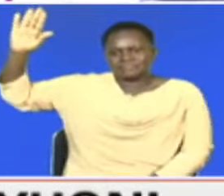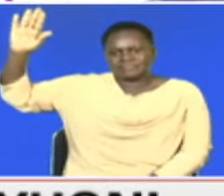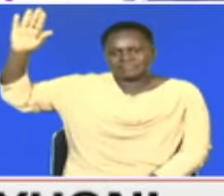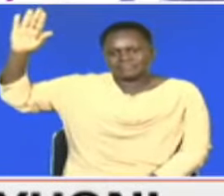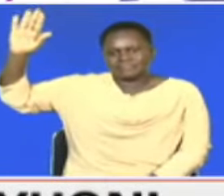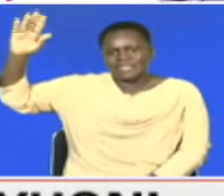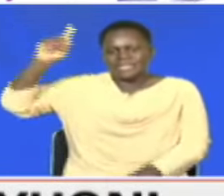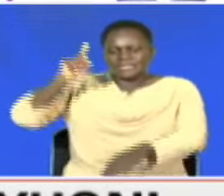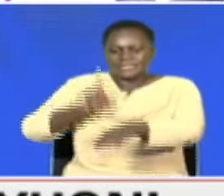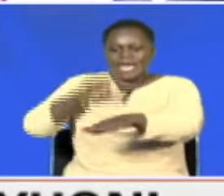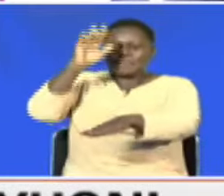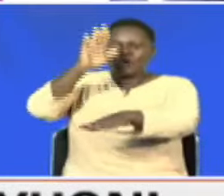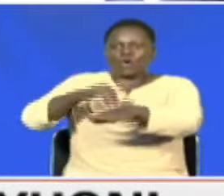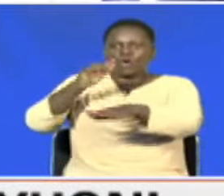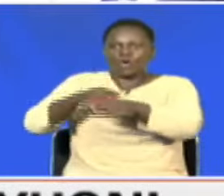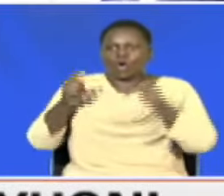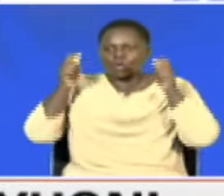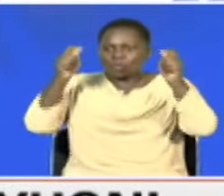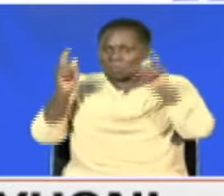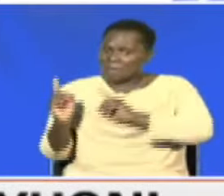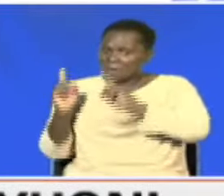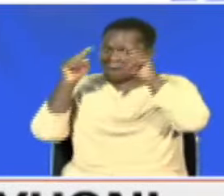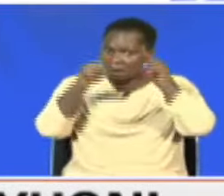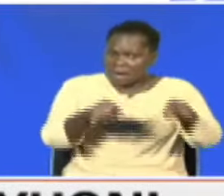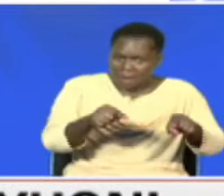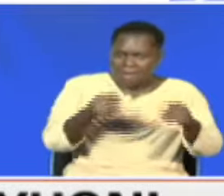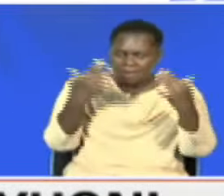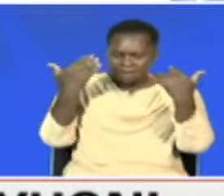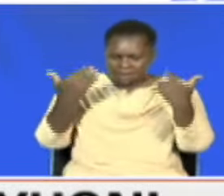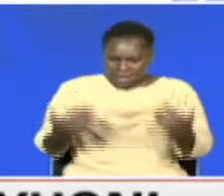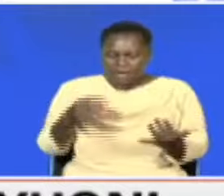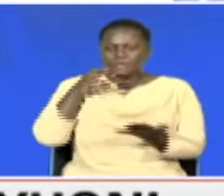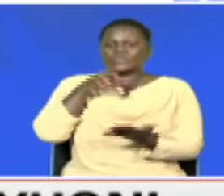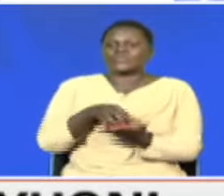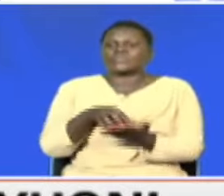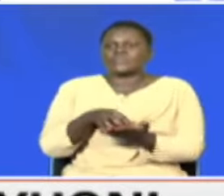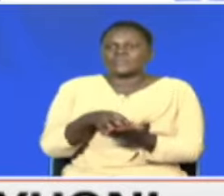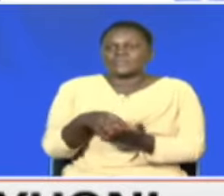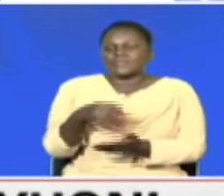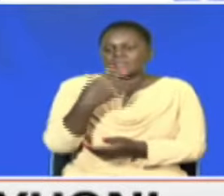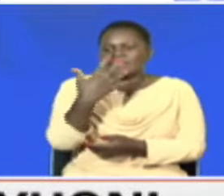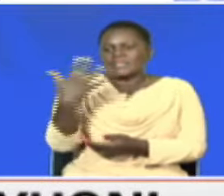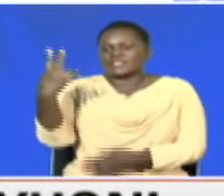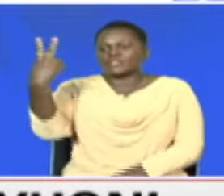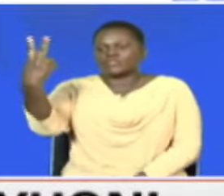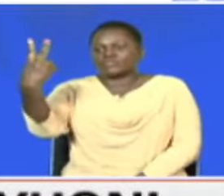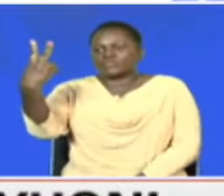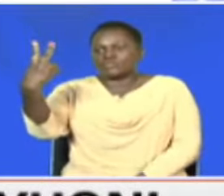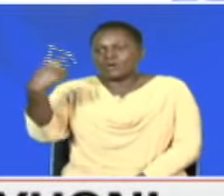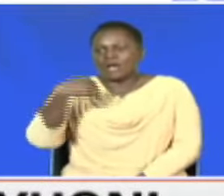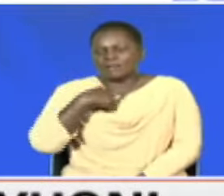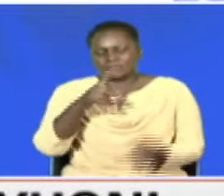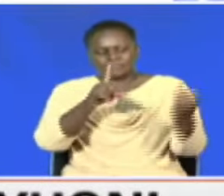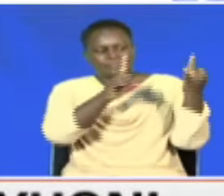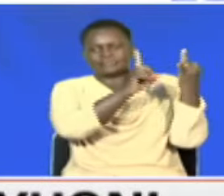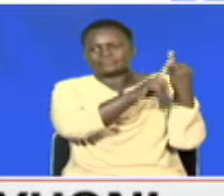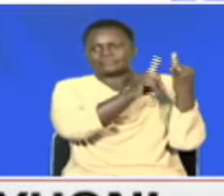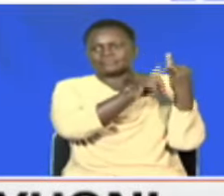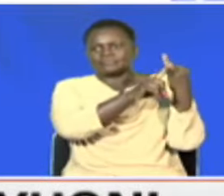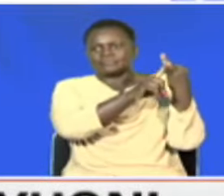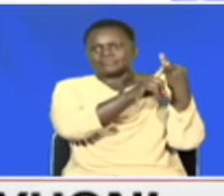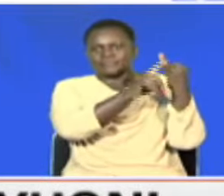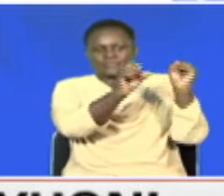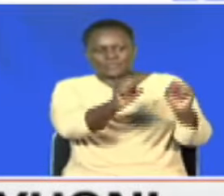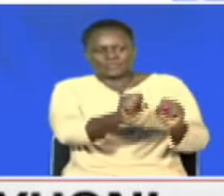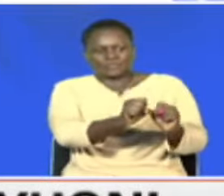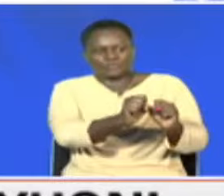hivyo tukiitisha maandamano tena mtatoka. Bali tuko sasa, mambo ni mawili. You are either together to